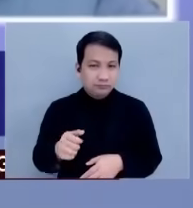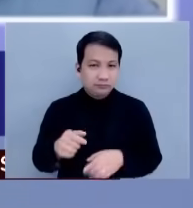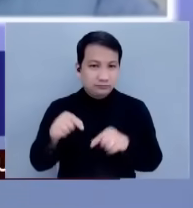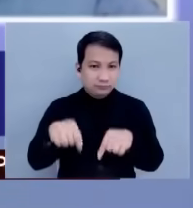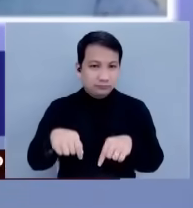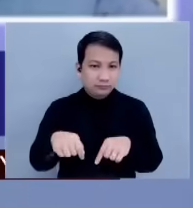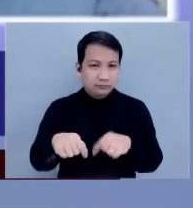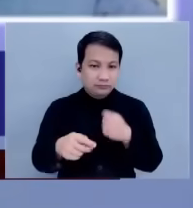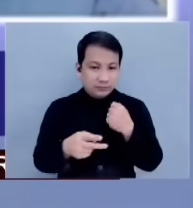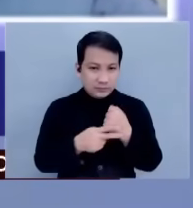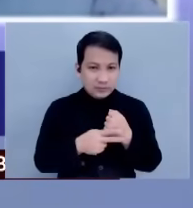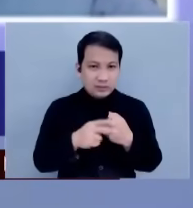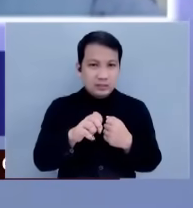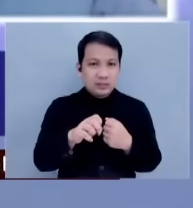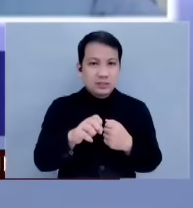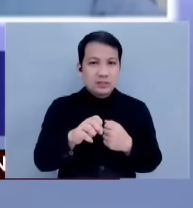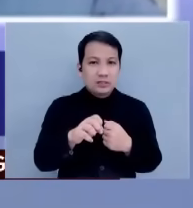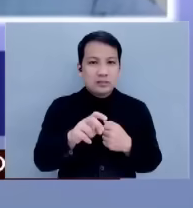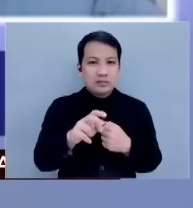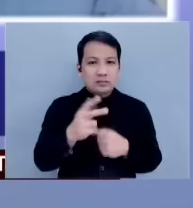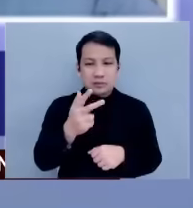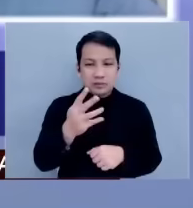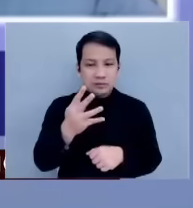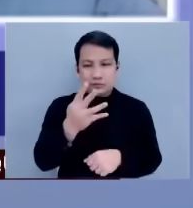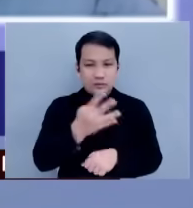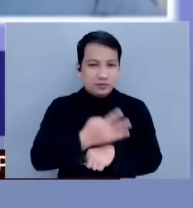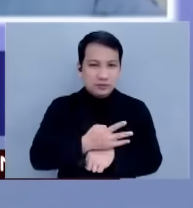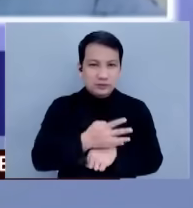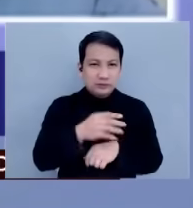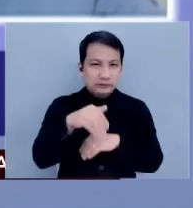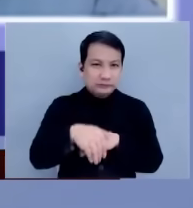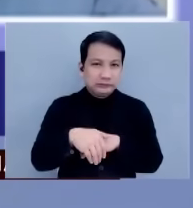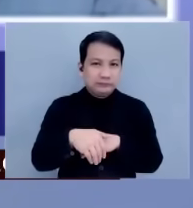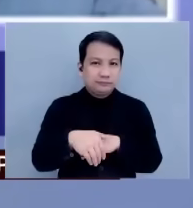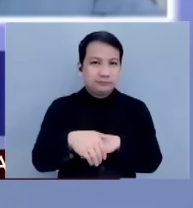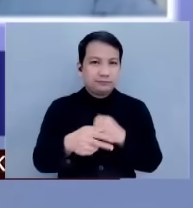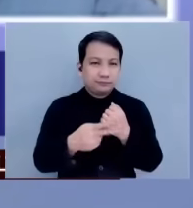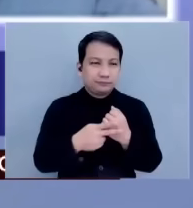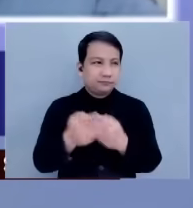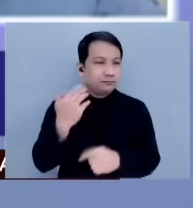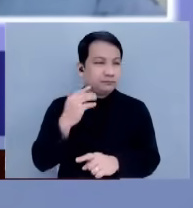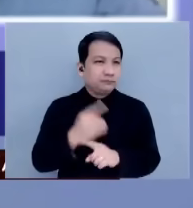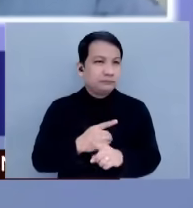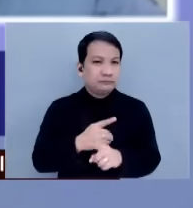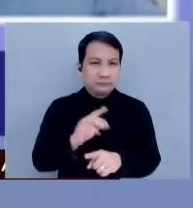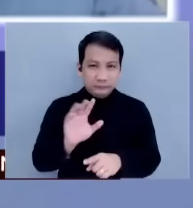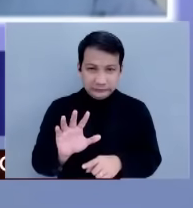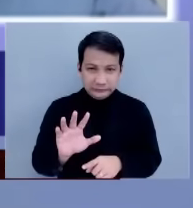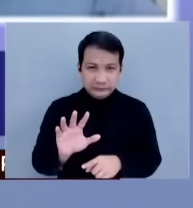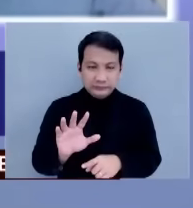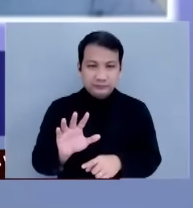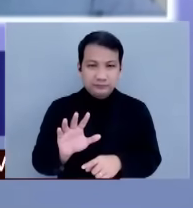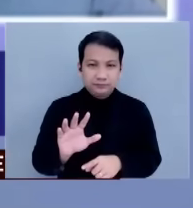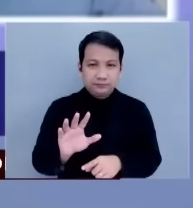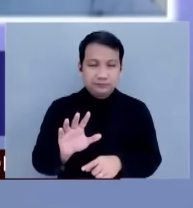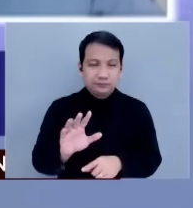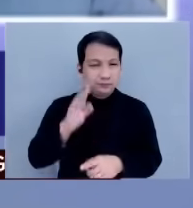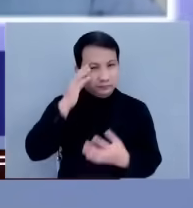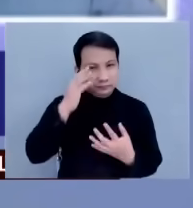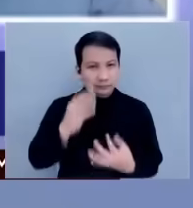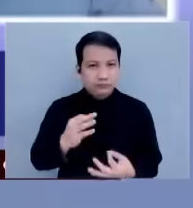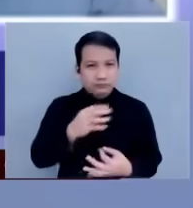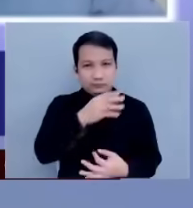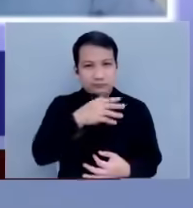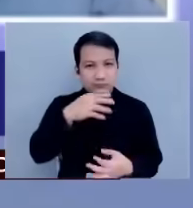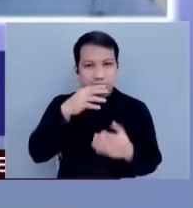mga 3 hanggang 4 na gabi. Kaya nung December 5, na-decide na ng magsasaka